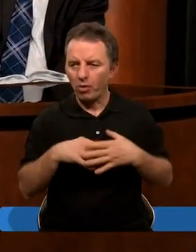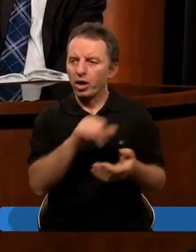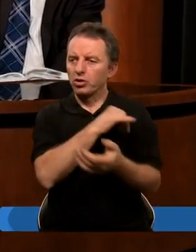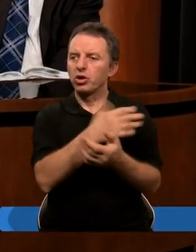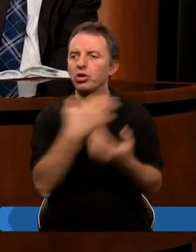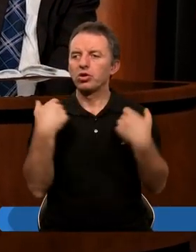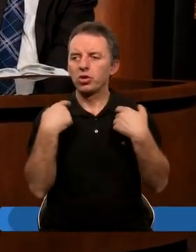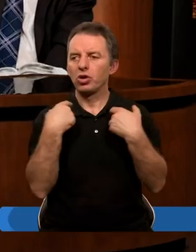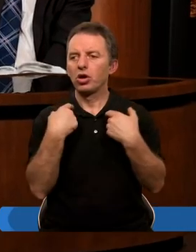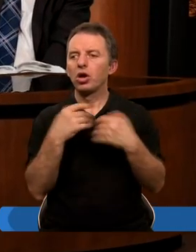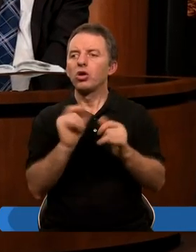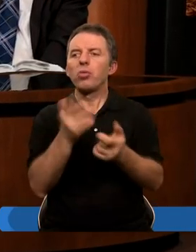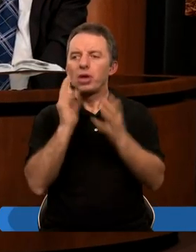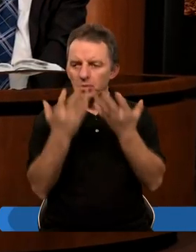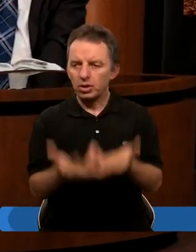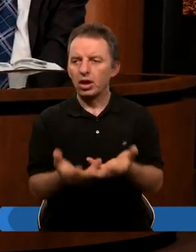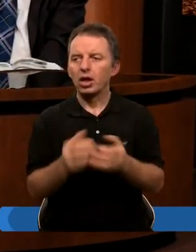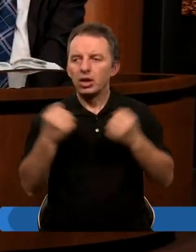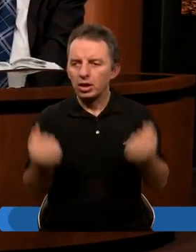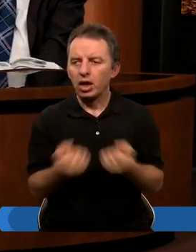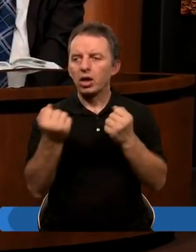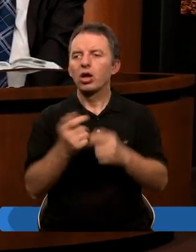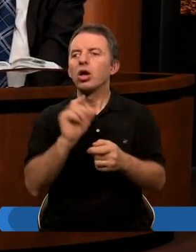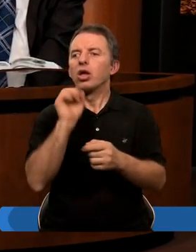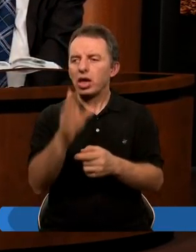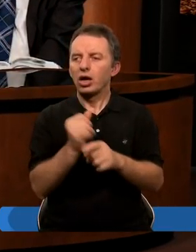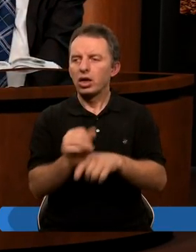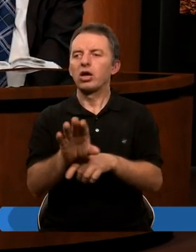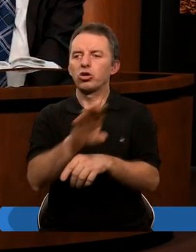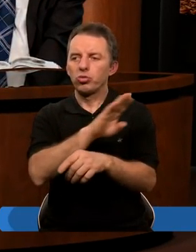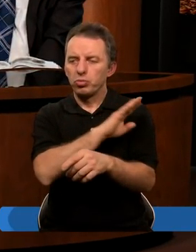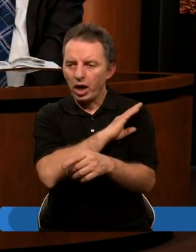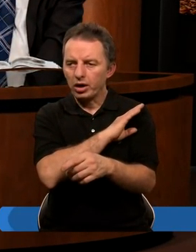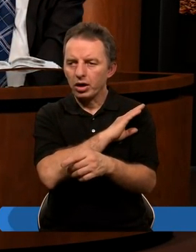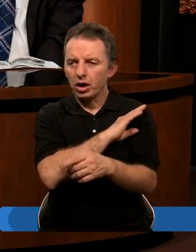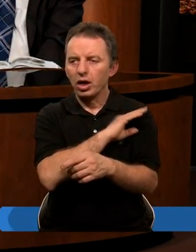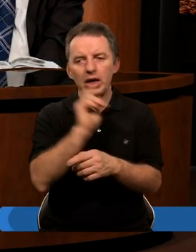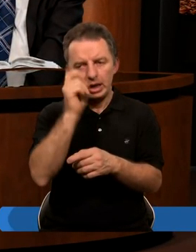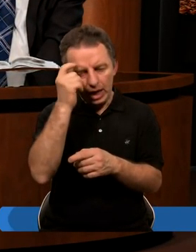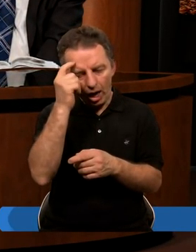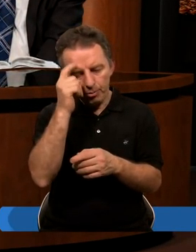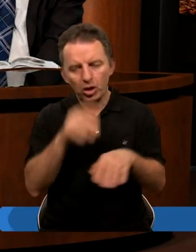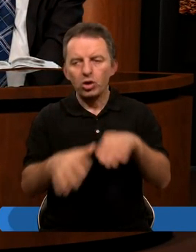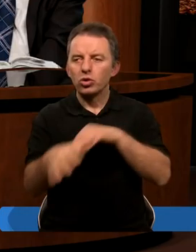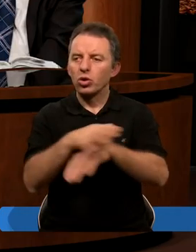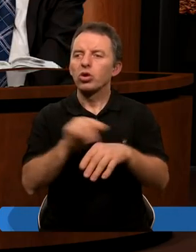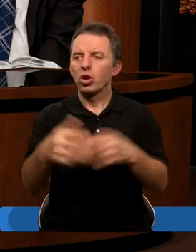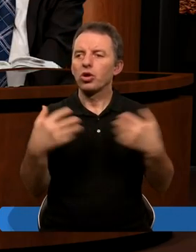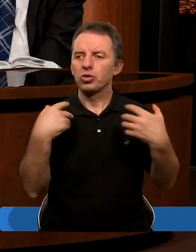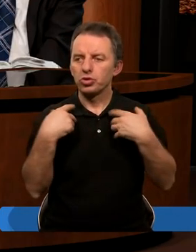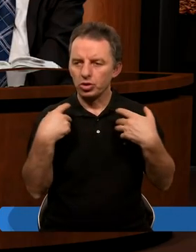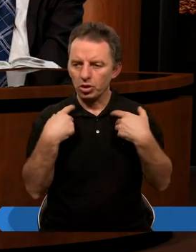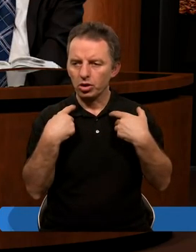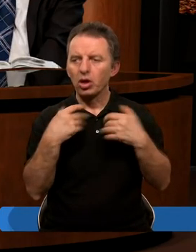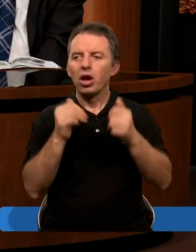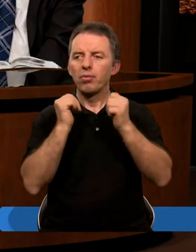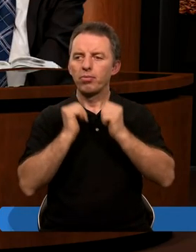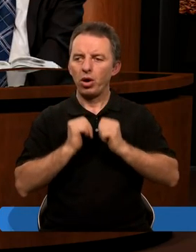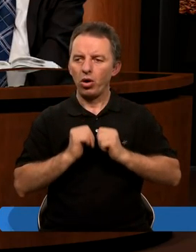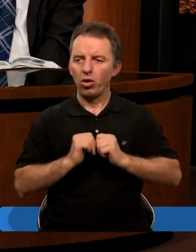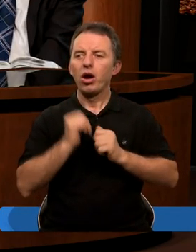grzesznego życia, co byśmy naprawdę nie starali się zrobić, to i tak jest śmierć. Natomiast zamysł ducha to życie i